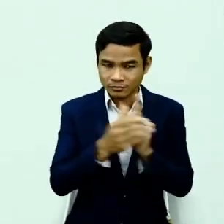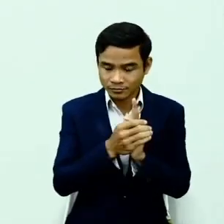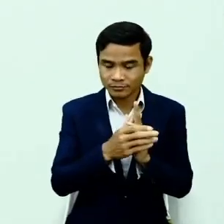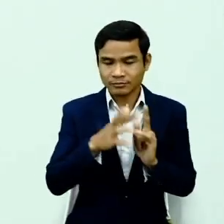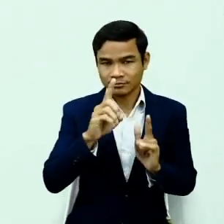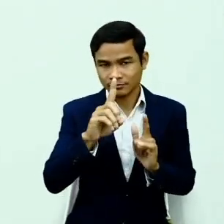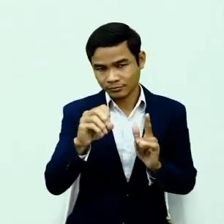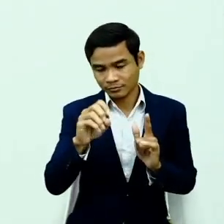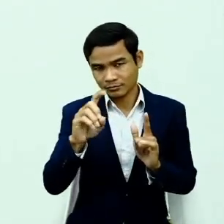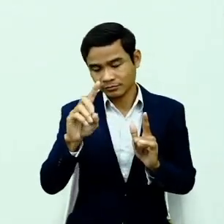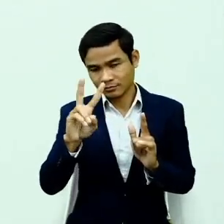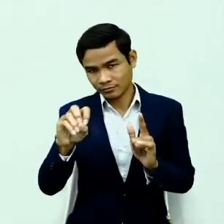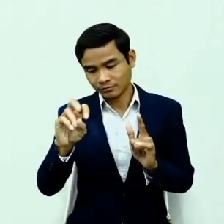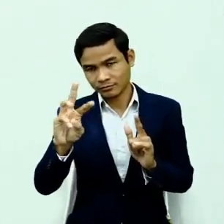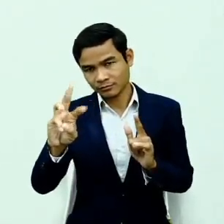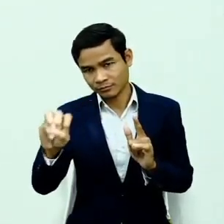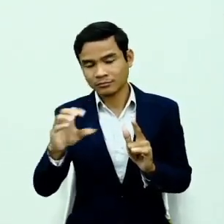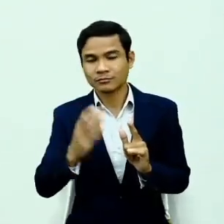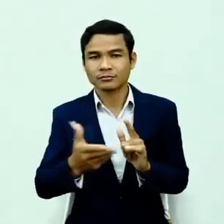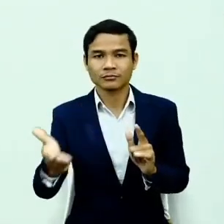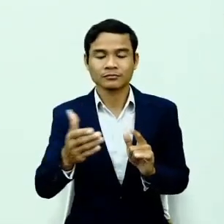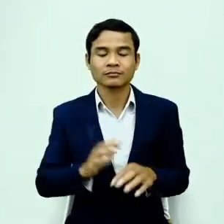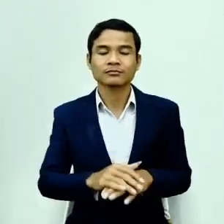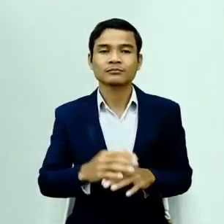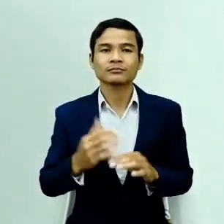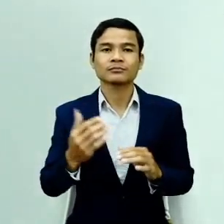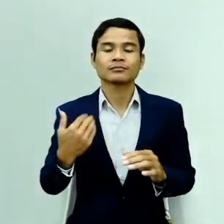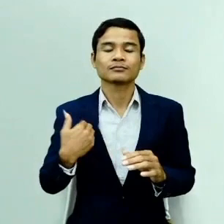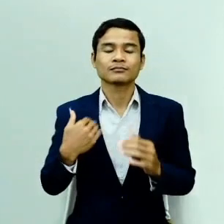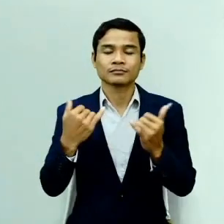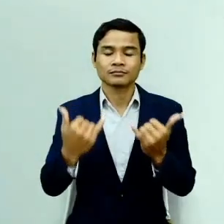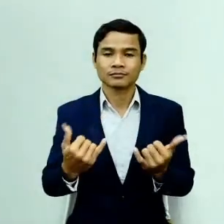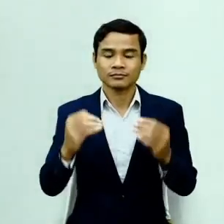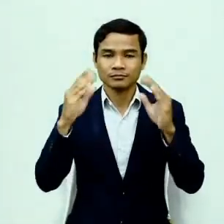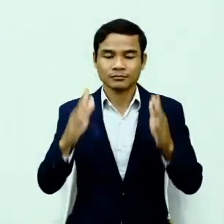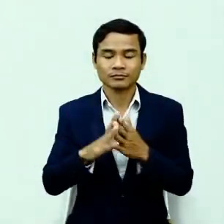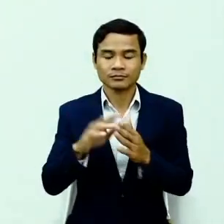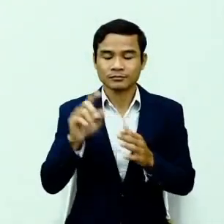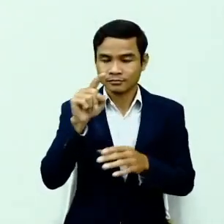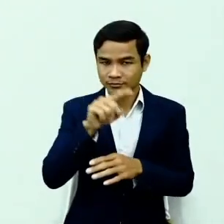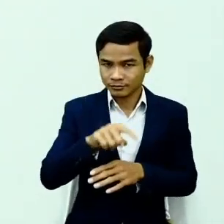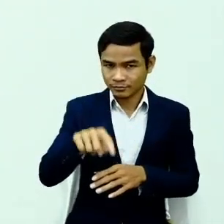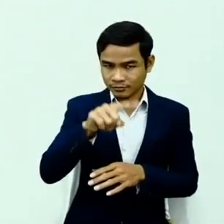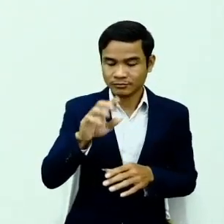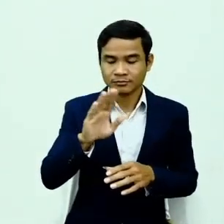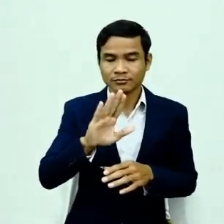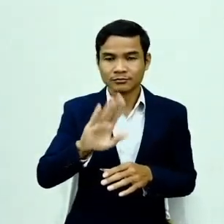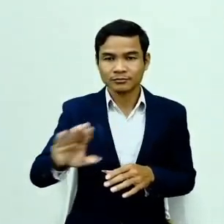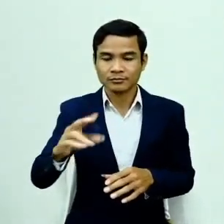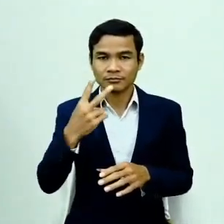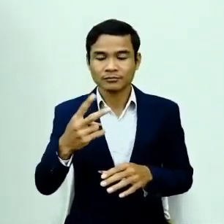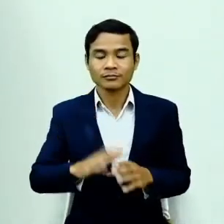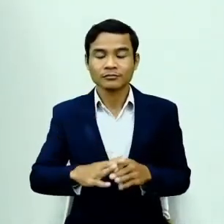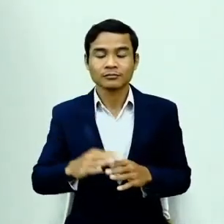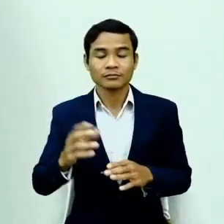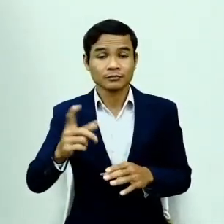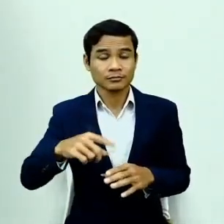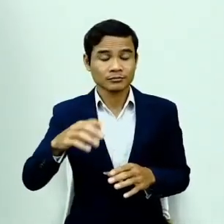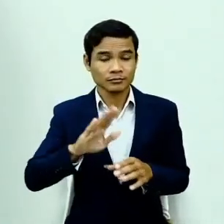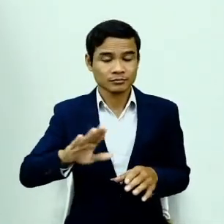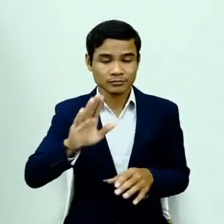ná. Đọc mà phải xàm. Chắc này cứu nâng. Nâng cố vung chùm với những con mớ. Chắc con tạm đá tăng ọc